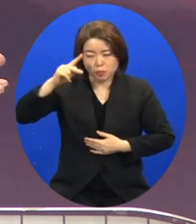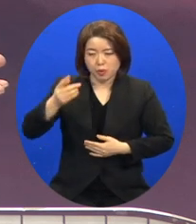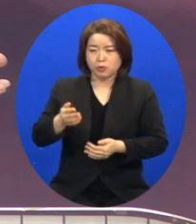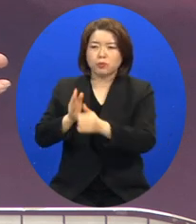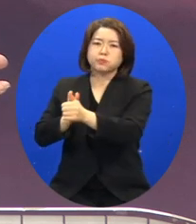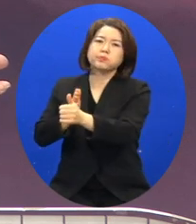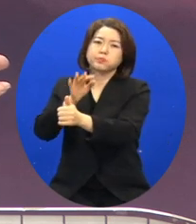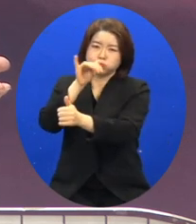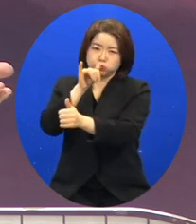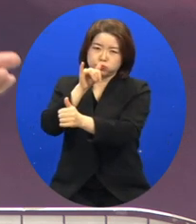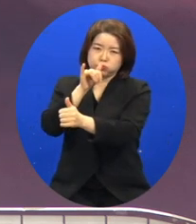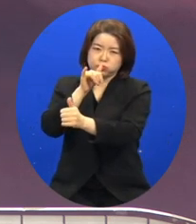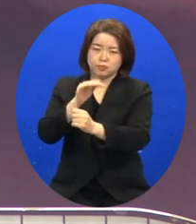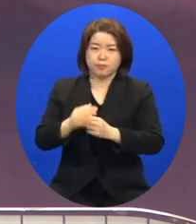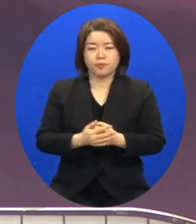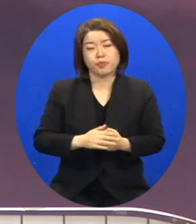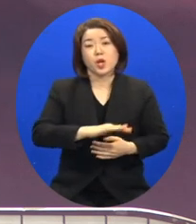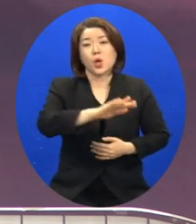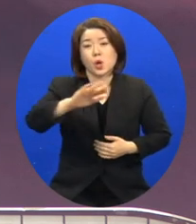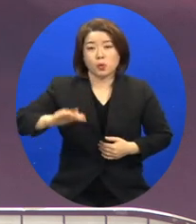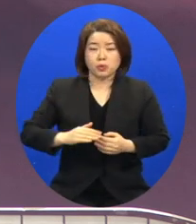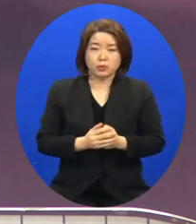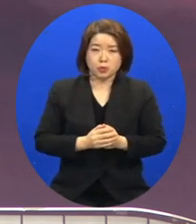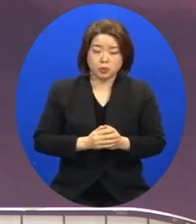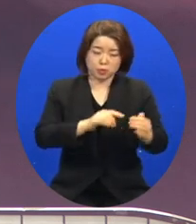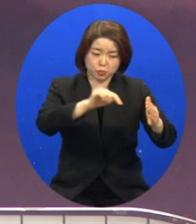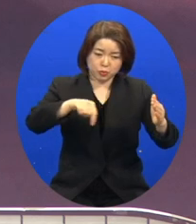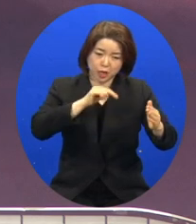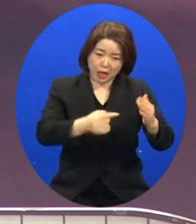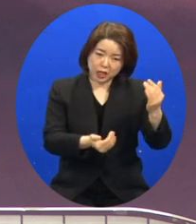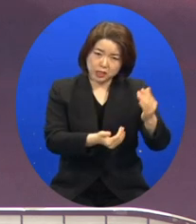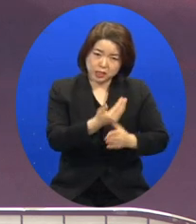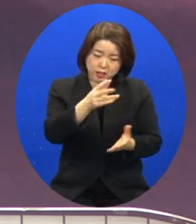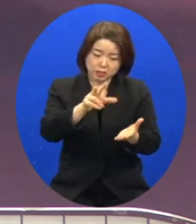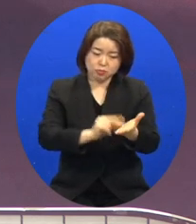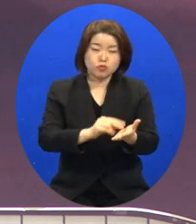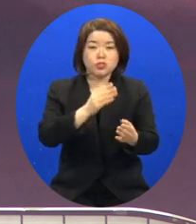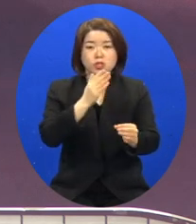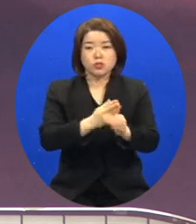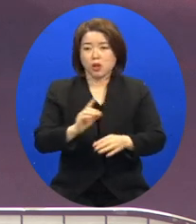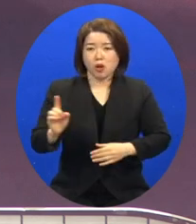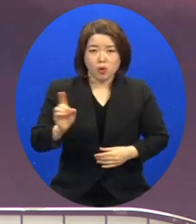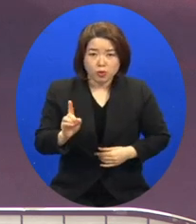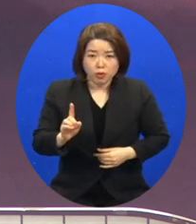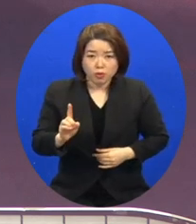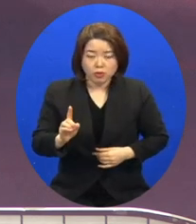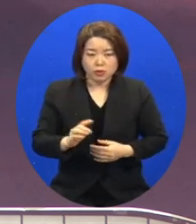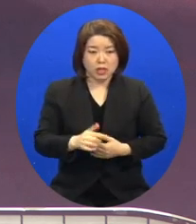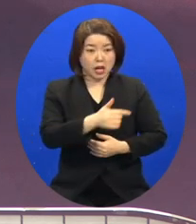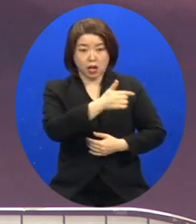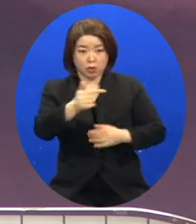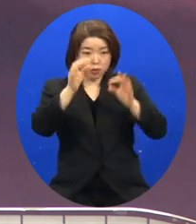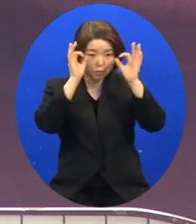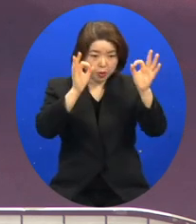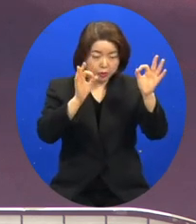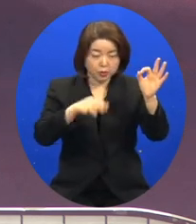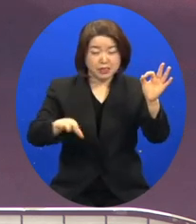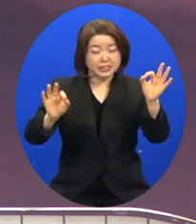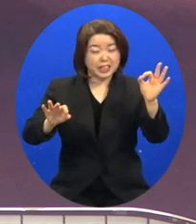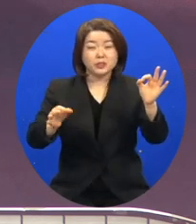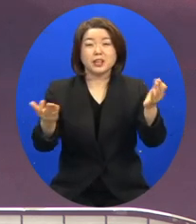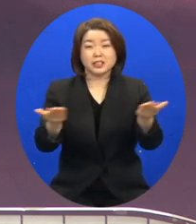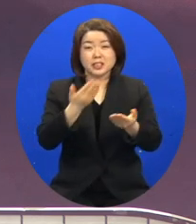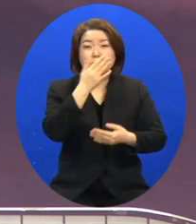거예요 우리도 우리 안에 일어나는 문제 중에 어떤 문제는 정말 커 보여도 아무것도 아닌 문제가